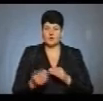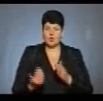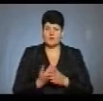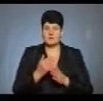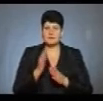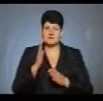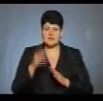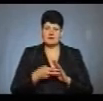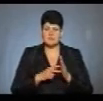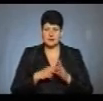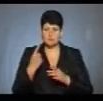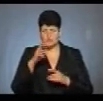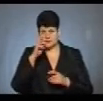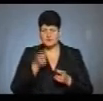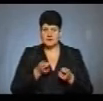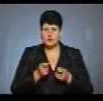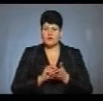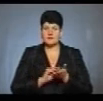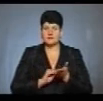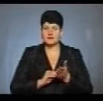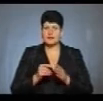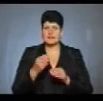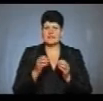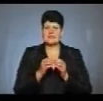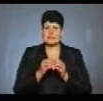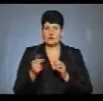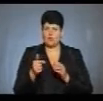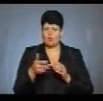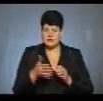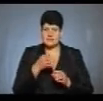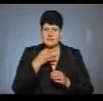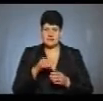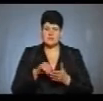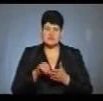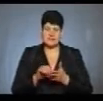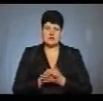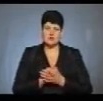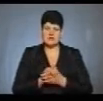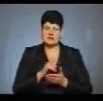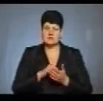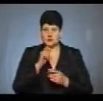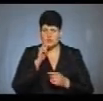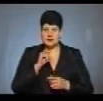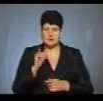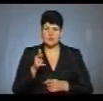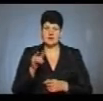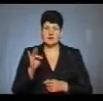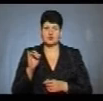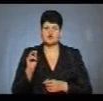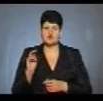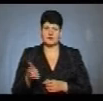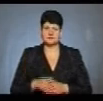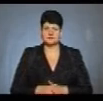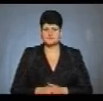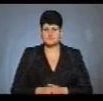план облдержадміністрація має скласти до 10 грудня, повідомив представник Асоціації міст України Ігор Гірчак. Більше про це у сюжеті Соломії Струс.